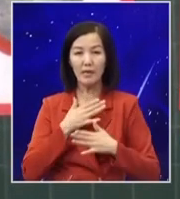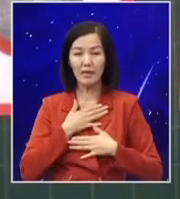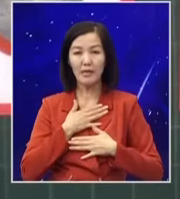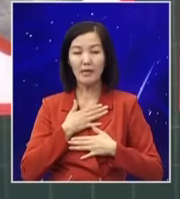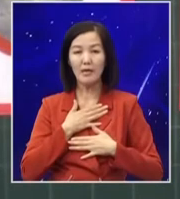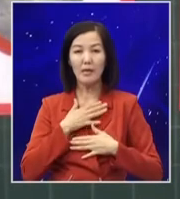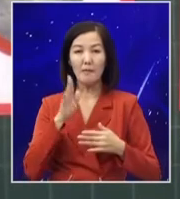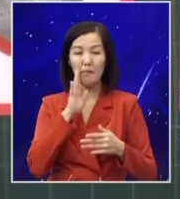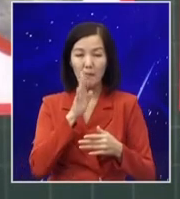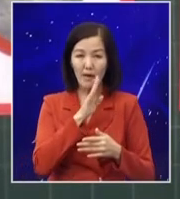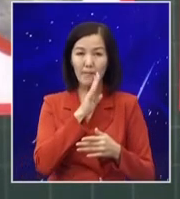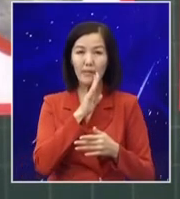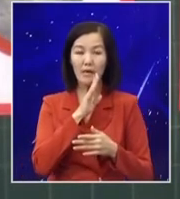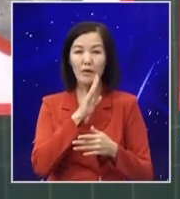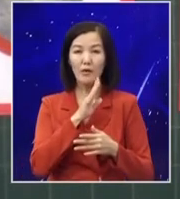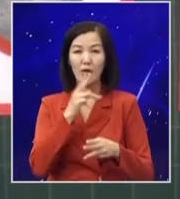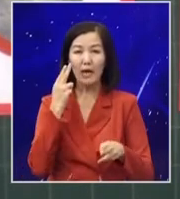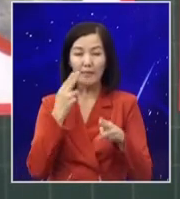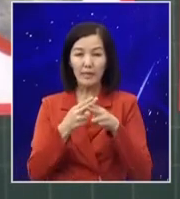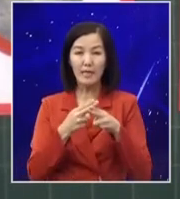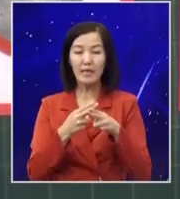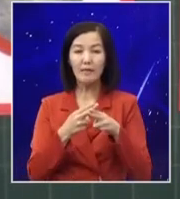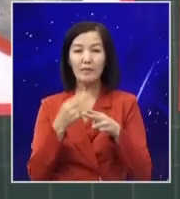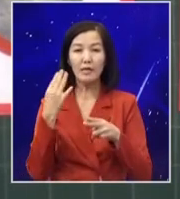мамандығын таңдаған. Менің анам 41 жыл